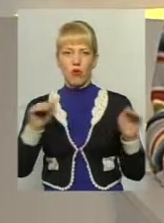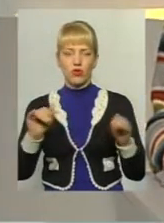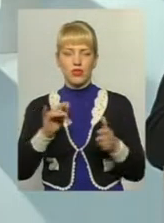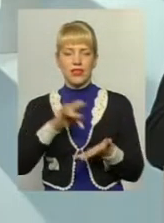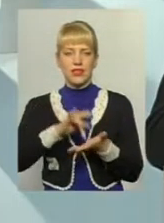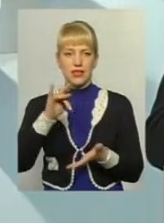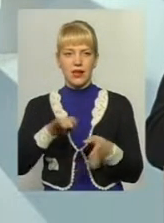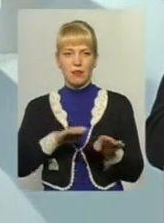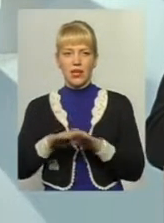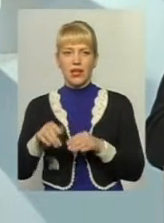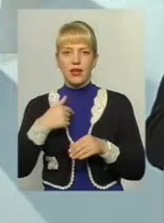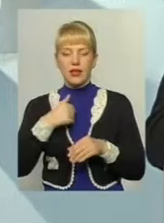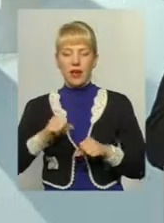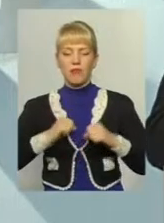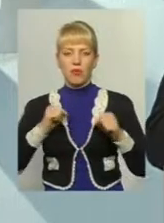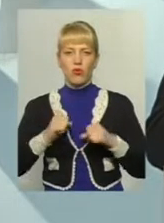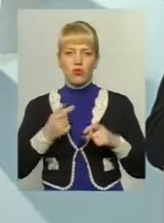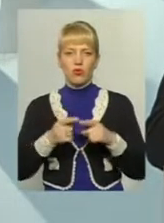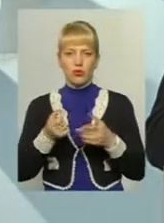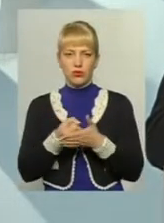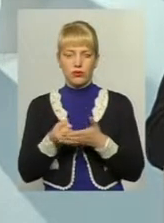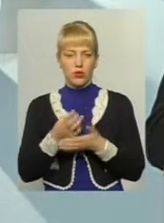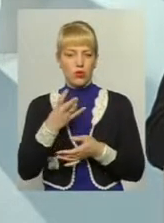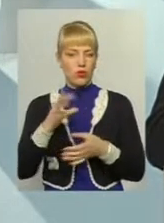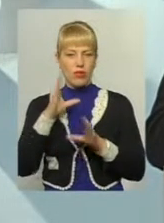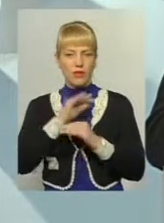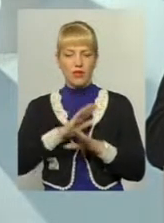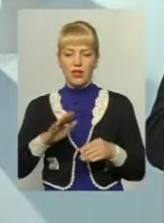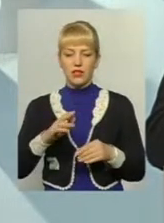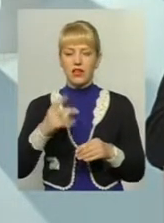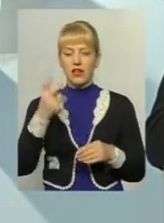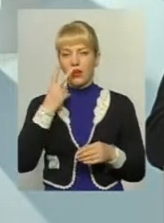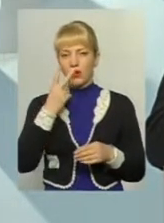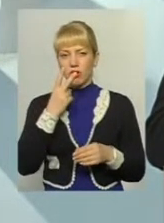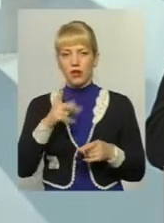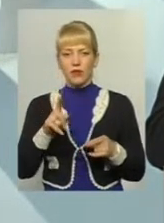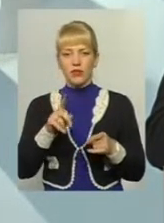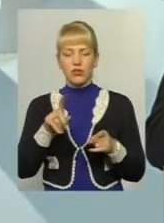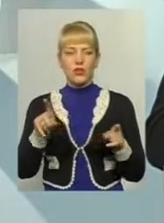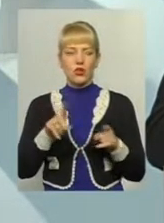Я поки що не бачу, щоб держава приймалася якимось чином її вирішенням.